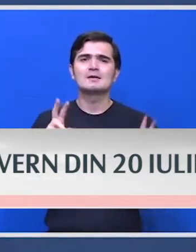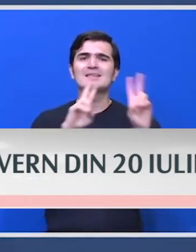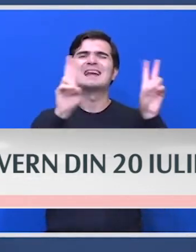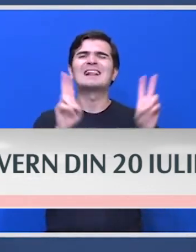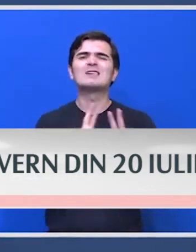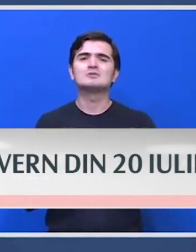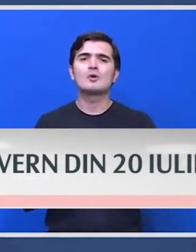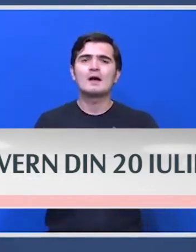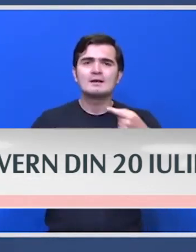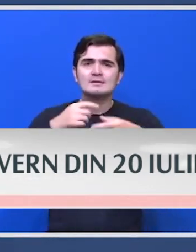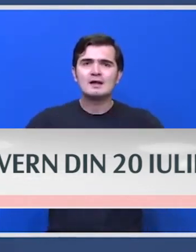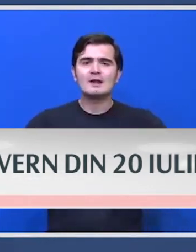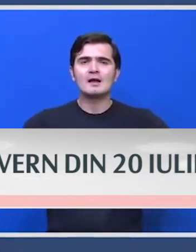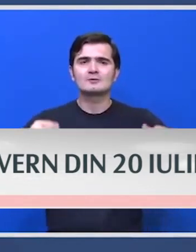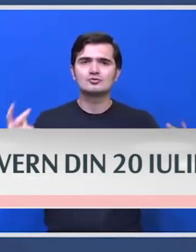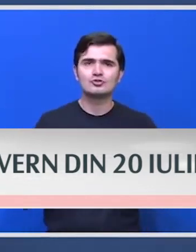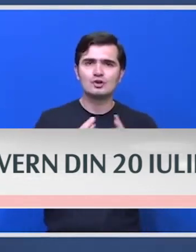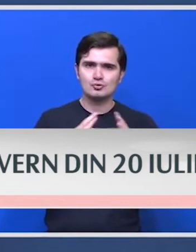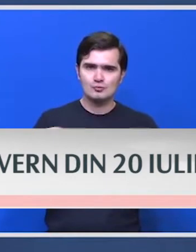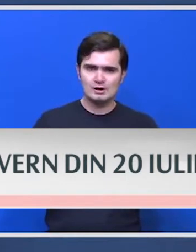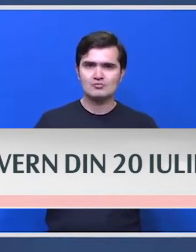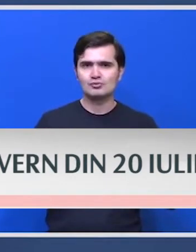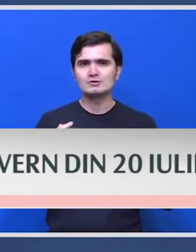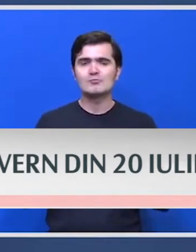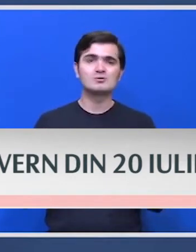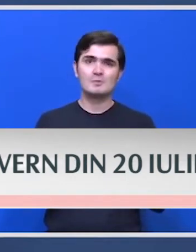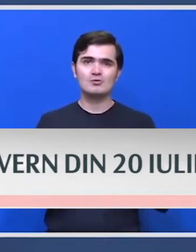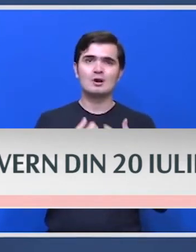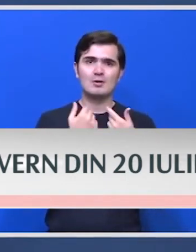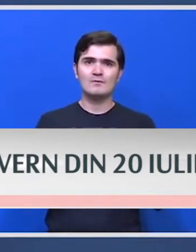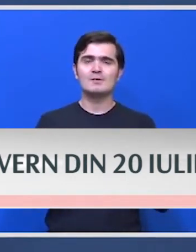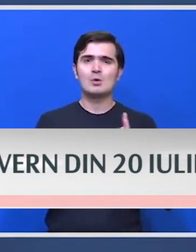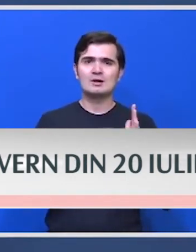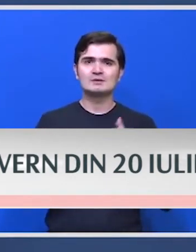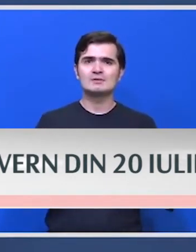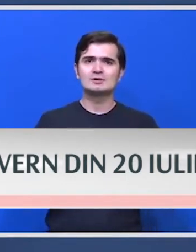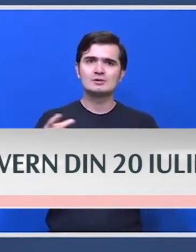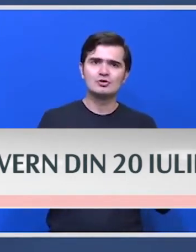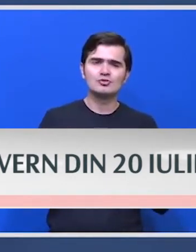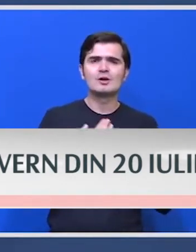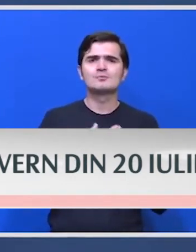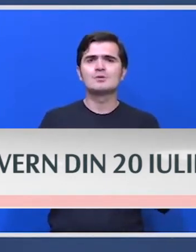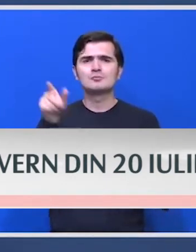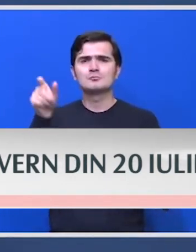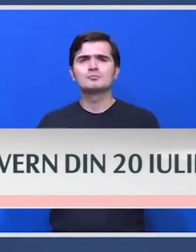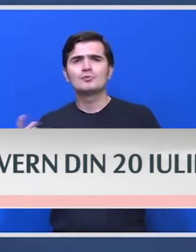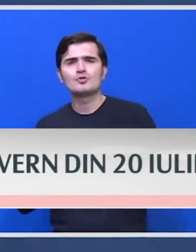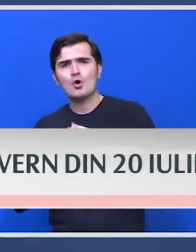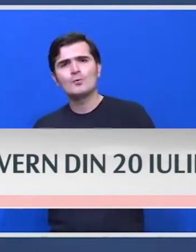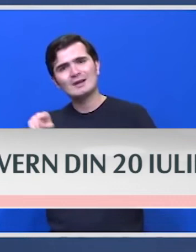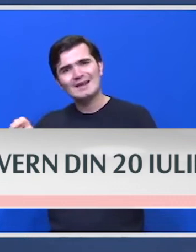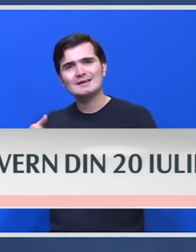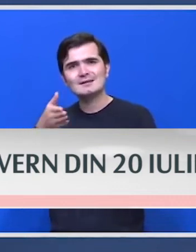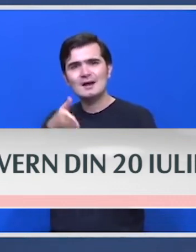cercetării românești. De fapt, sprijinul pe care îl acordăm organizațiilor de cercetare, cercetătorilor români pentru a accesa programele de